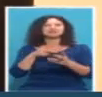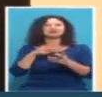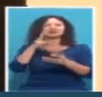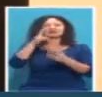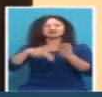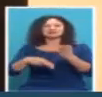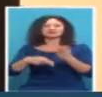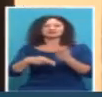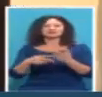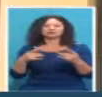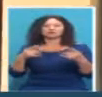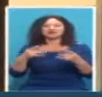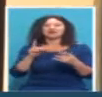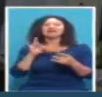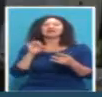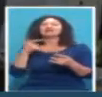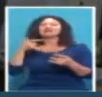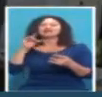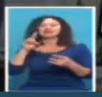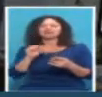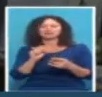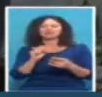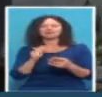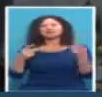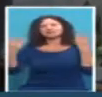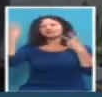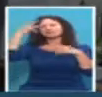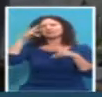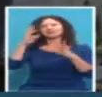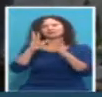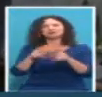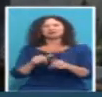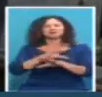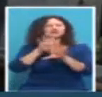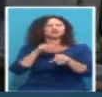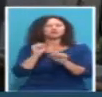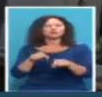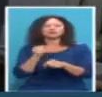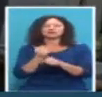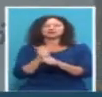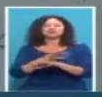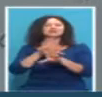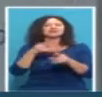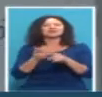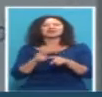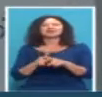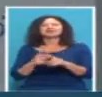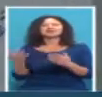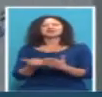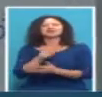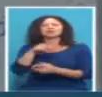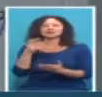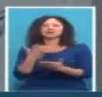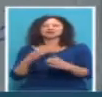рентгеновского комплекса. Внедрили операции с использованием современных аппаратов внешней фиксации. За всеми этими достижениями стоят люди.